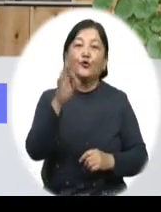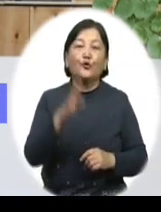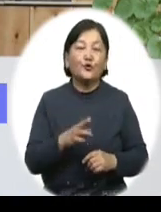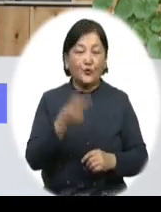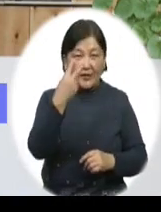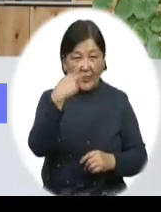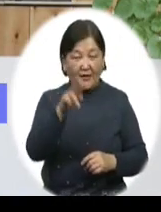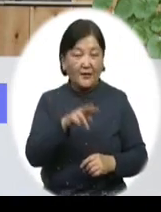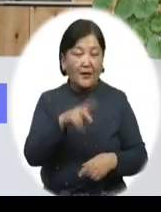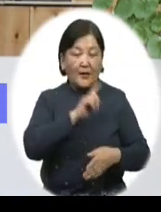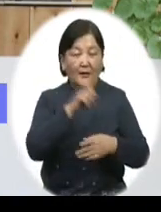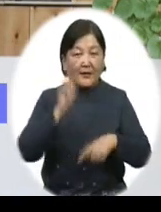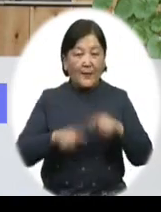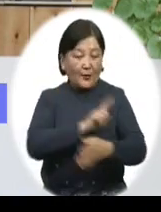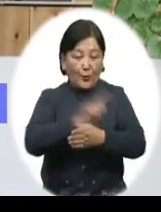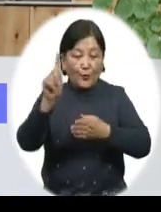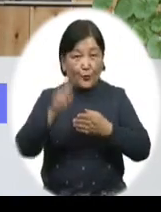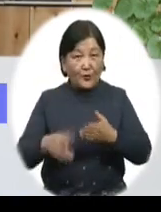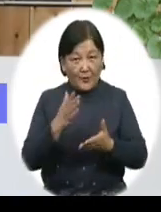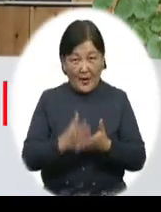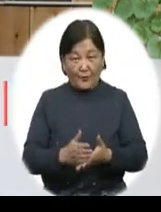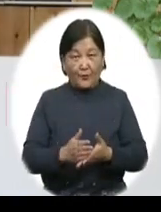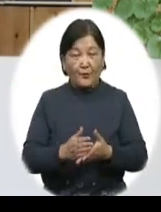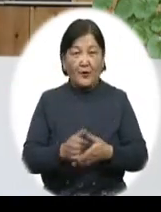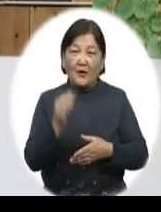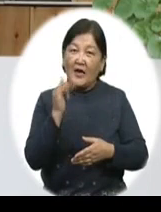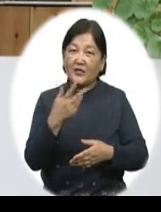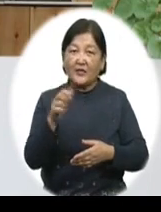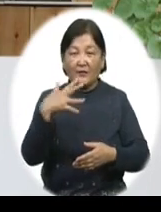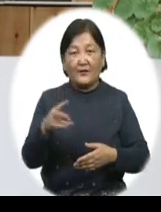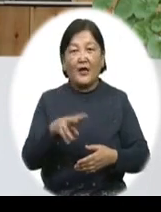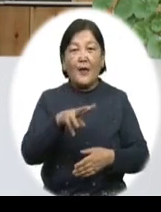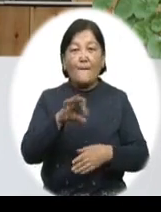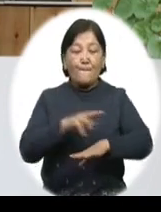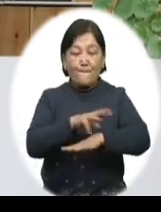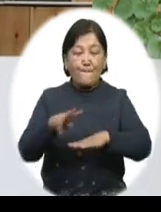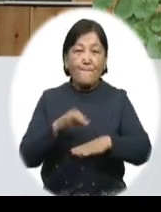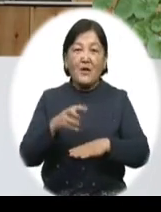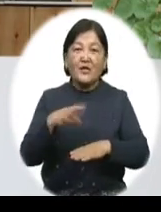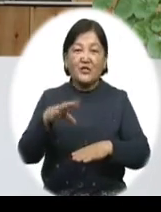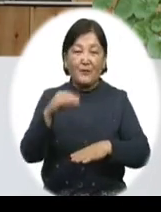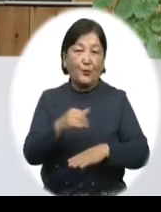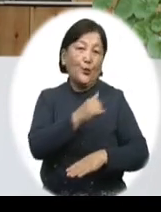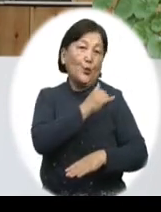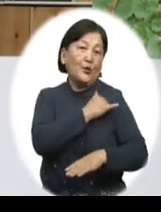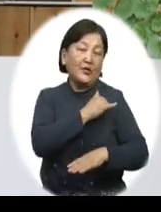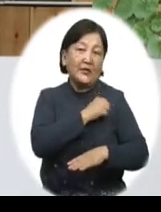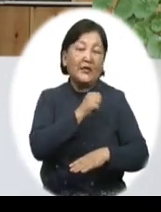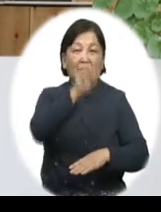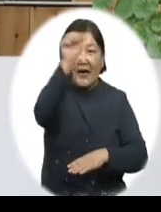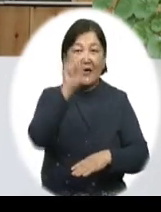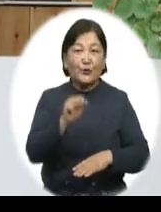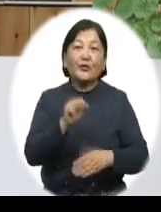нөөцүүдийг бол хамгийн үр дүнтэй, үр ашигтай одоо ашиглахад бол менежмент буюу удирдлагын одоо асуудал маш чухал